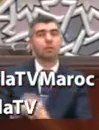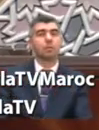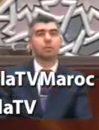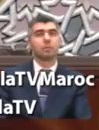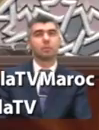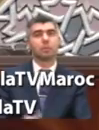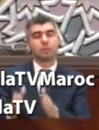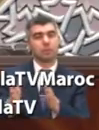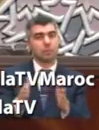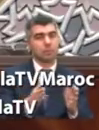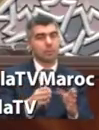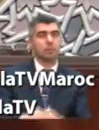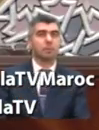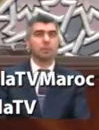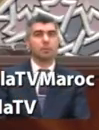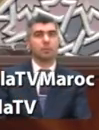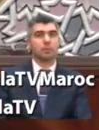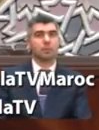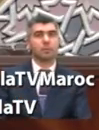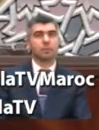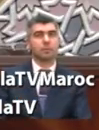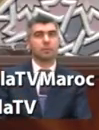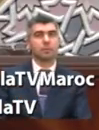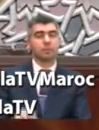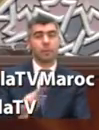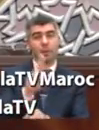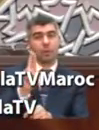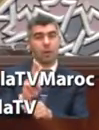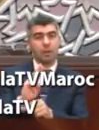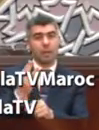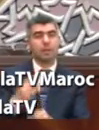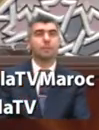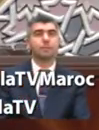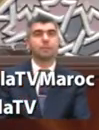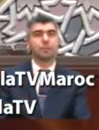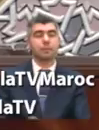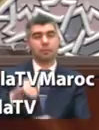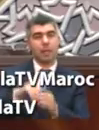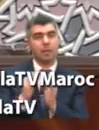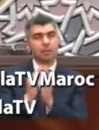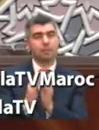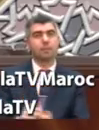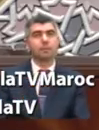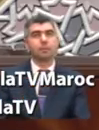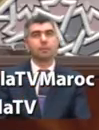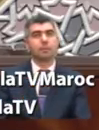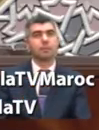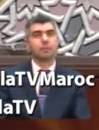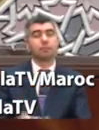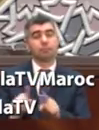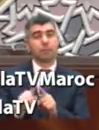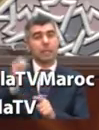ديال انتهى الوقت سيد الوزير. السؤال الثالث والأخير في هذا القطاع لفريق العدالة والتنمية عن تأهيل عرض